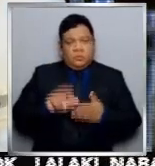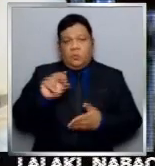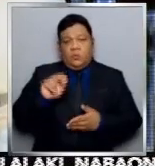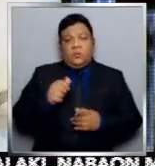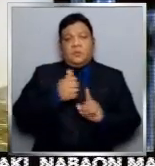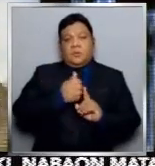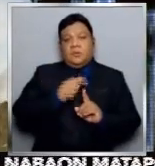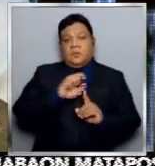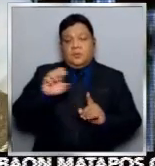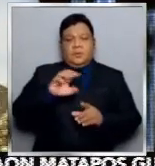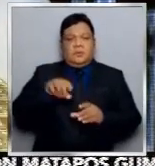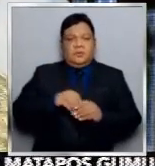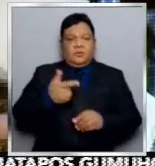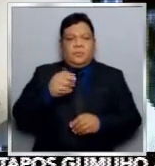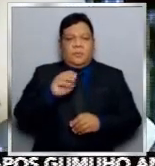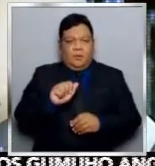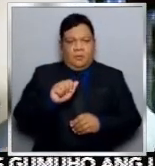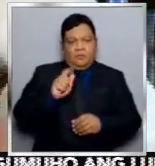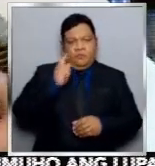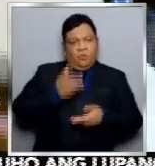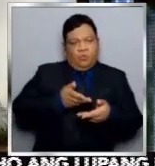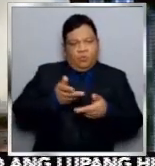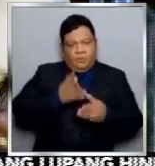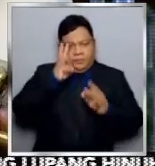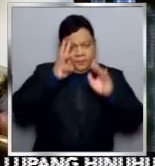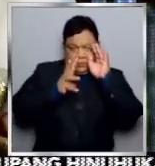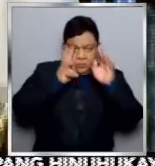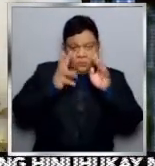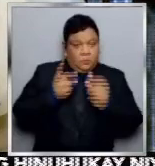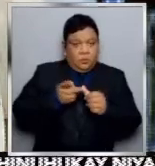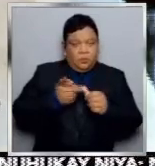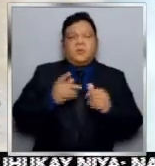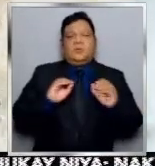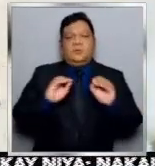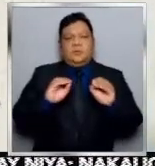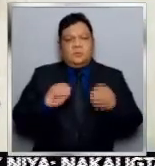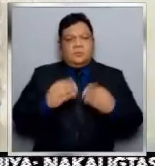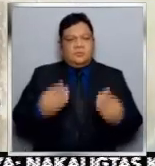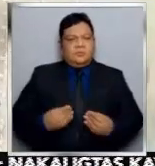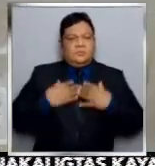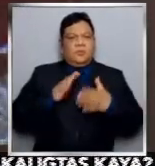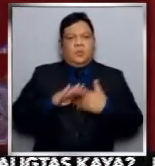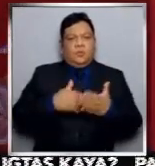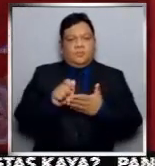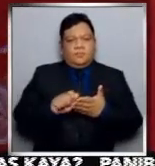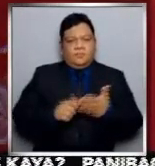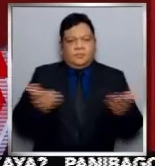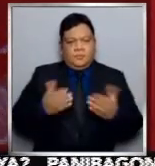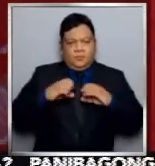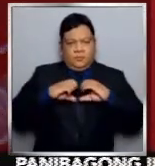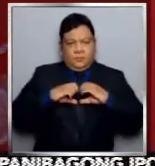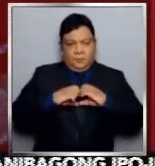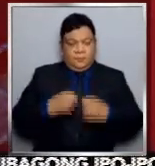Network at kabilang sa kanyang mga prioridad ay maturuan at bigyan ng inspirasyon ang mga manunulat sa Kapuso Network. Bukod